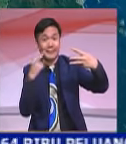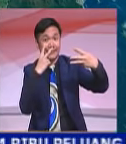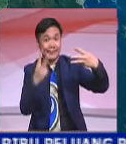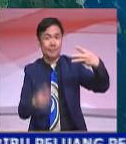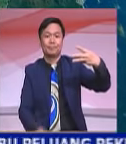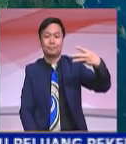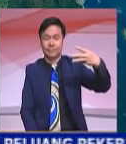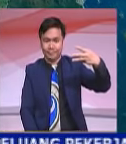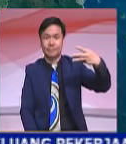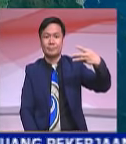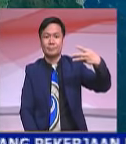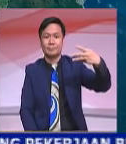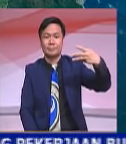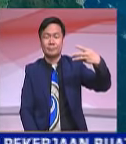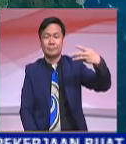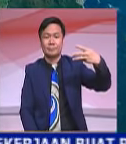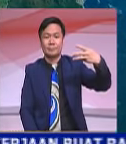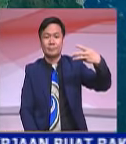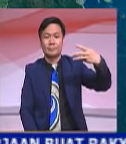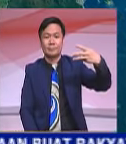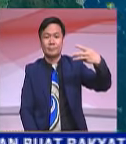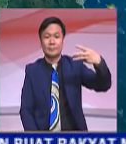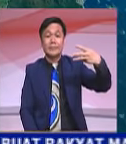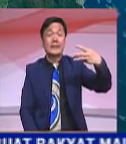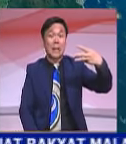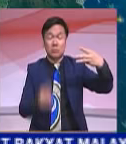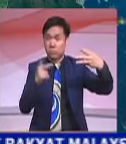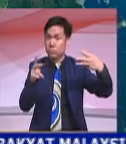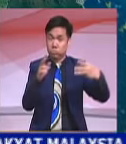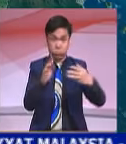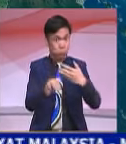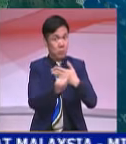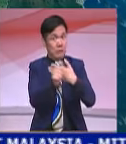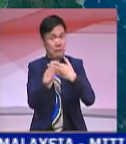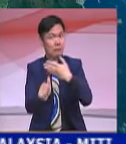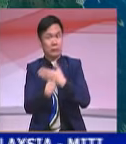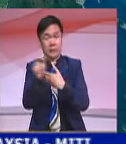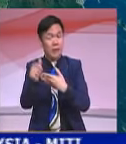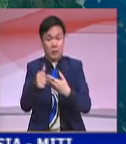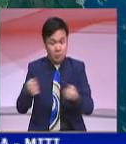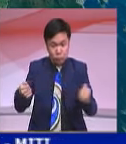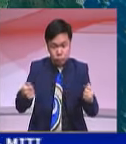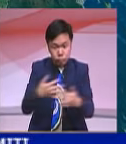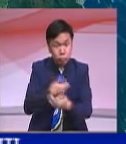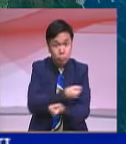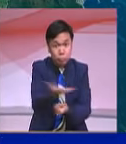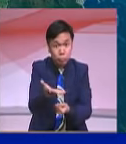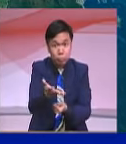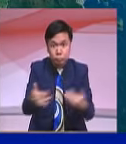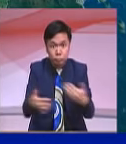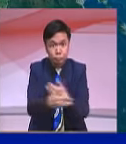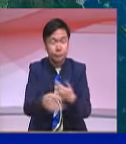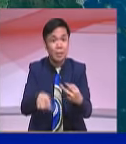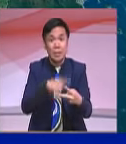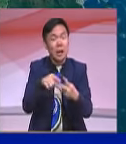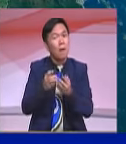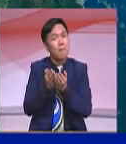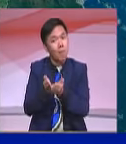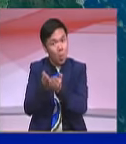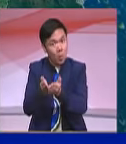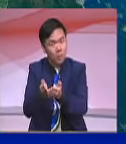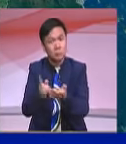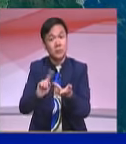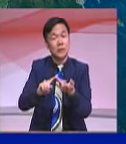berkenaan, yang mana keadaan ini adalah amat berbahaya untuk aktiviti menangkap ikan, bot-bot kecil dan perkapalan